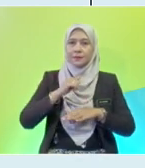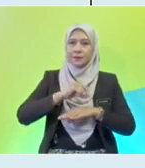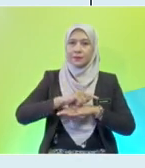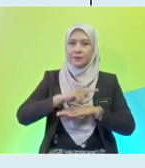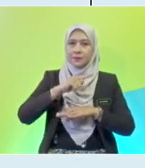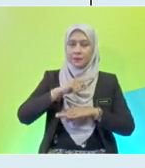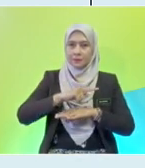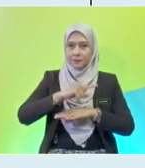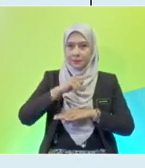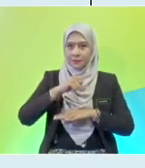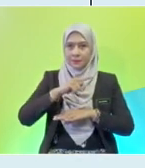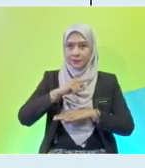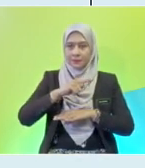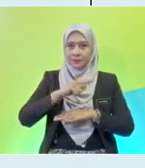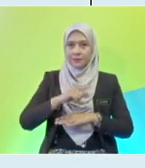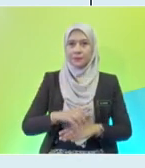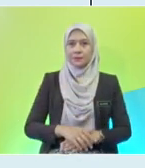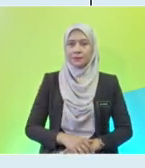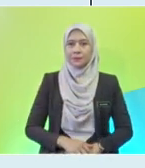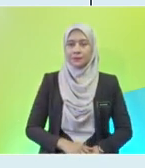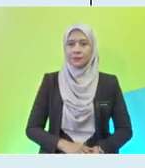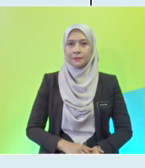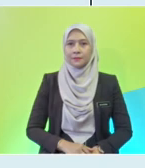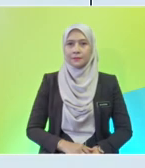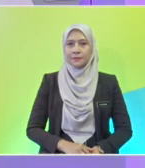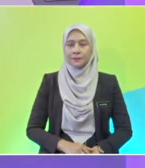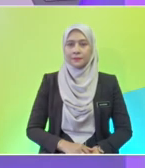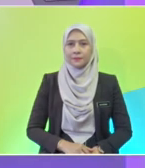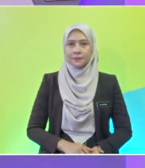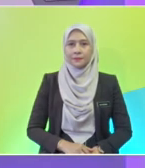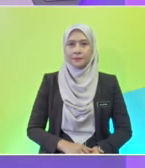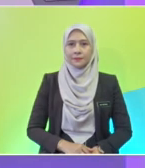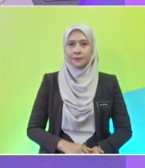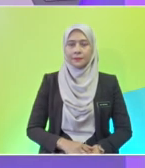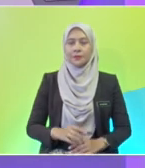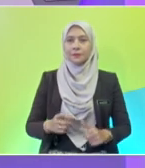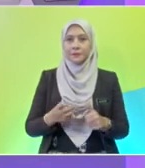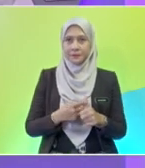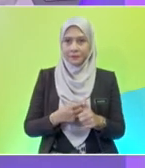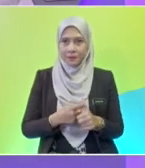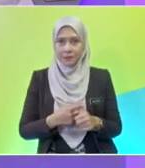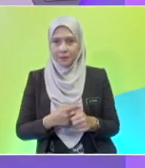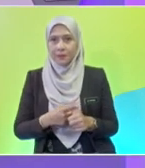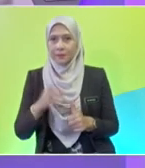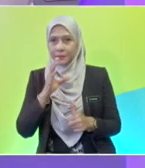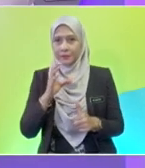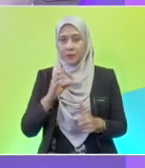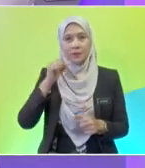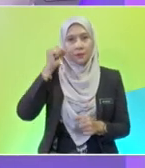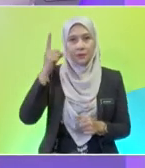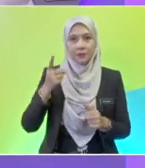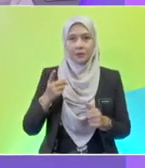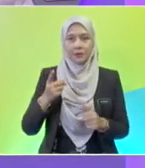bagi alkali oke itu pertama pengetahuan pertama yang kita perlu tahu oke yang kedua kita kena paham